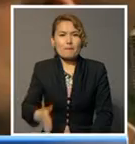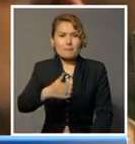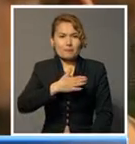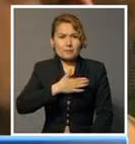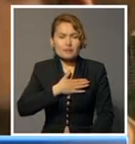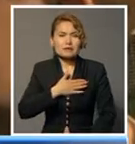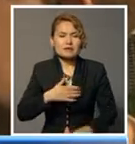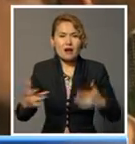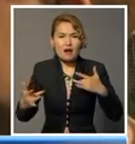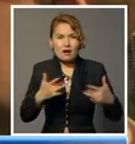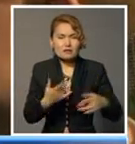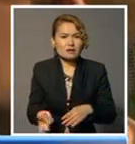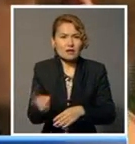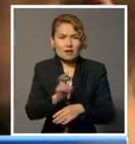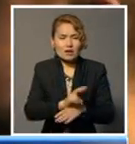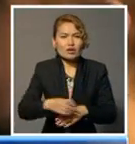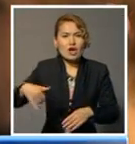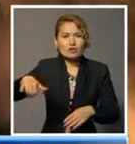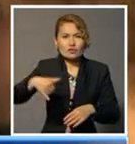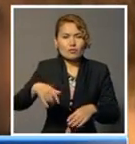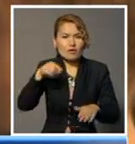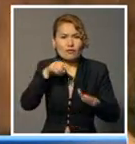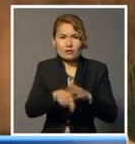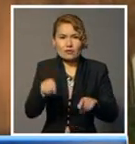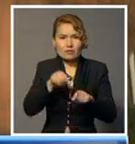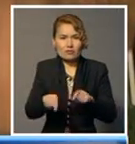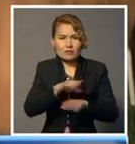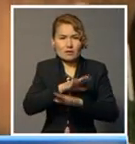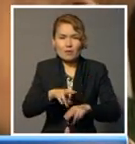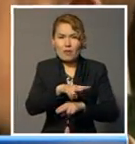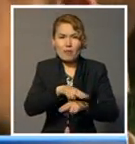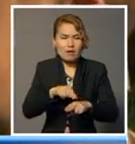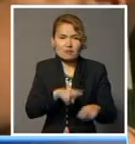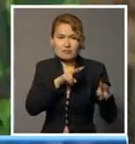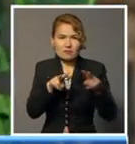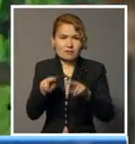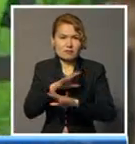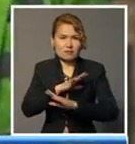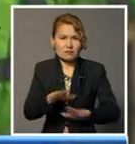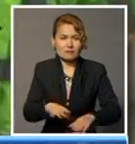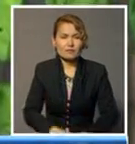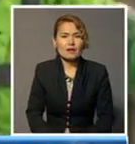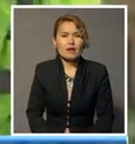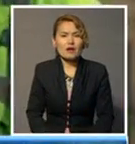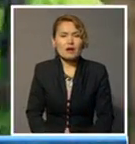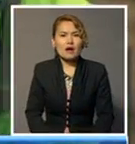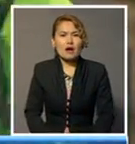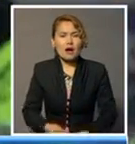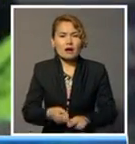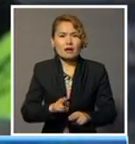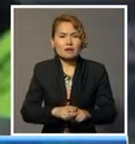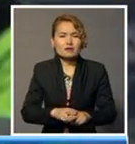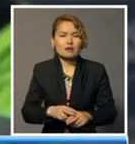ешкім қараған жоқ. Әдетте осындай деңгейдегі шараларда міндетті түрде жіті тексеріс өтіп тұратын. Ал әлеуметтік желілерде